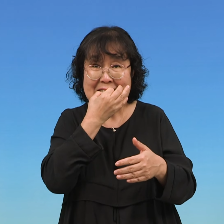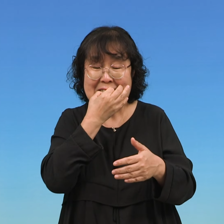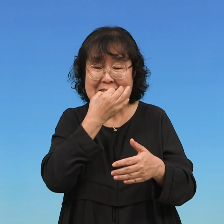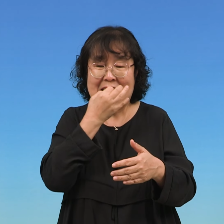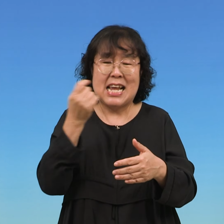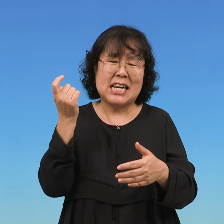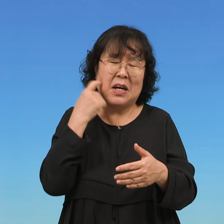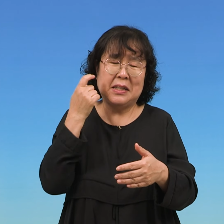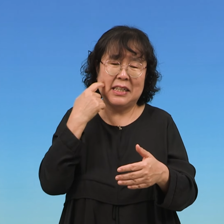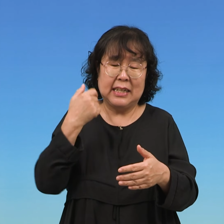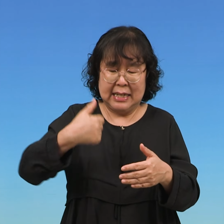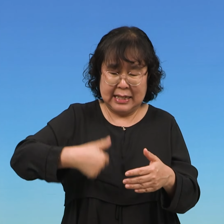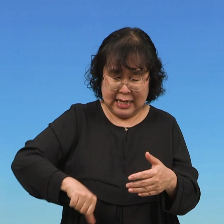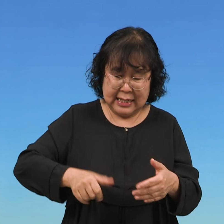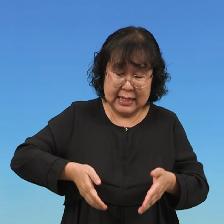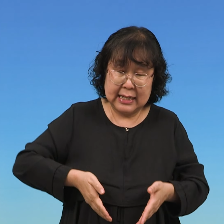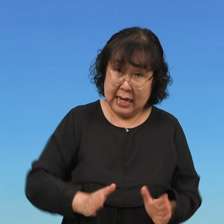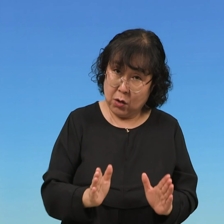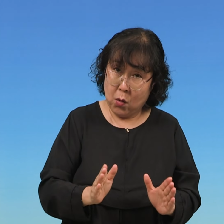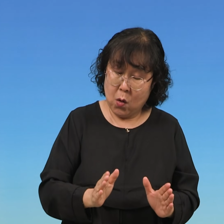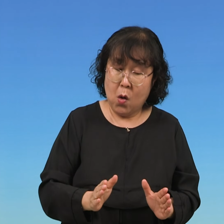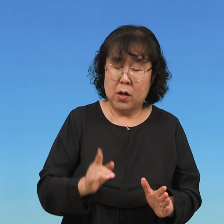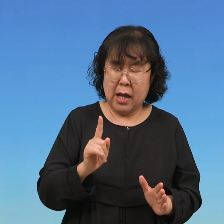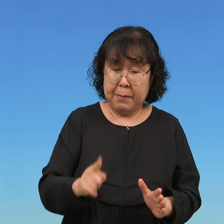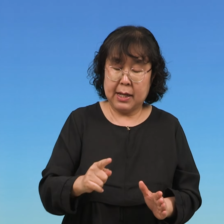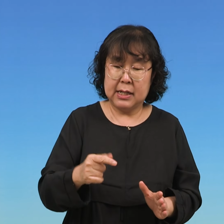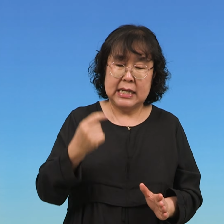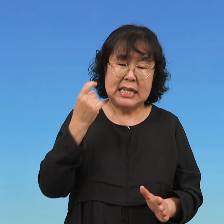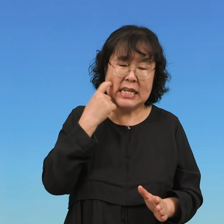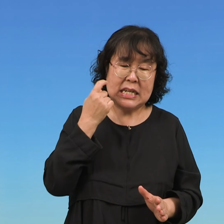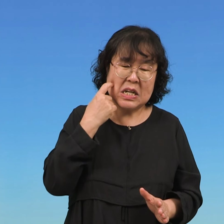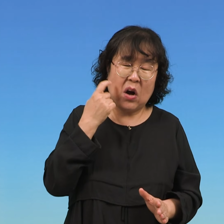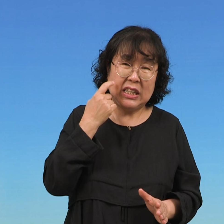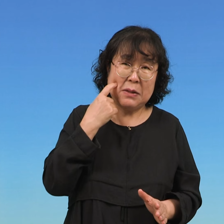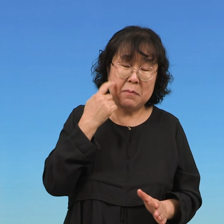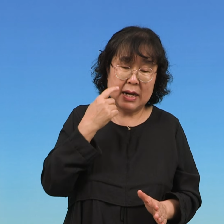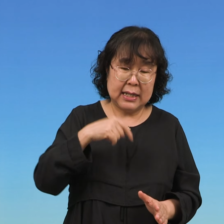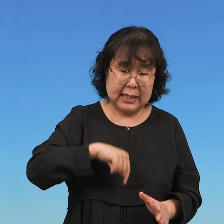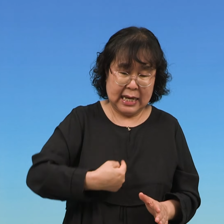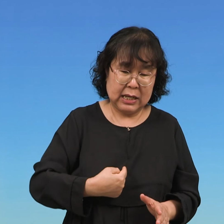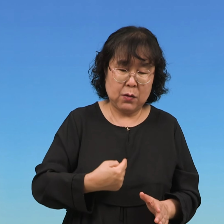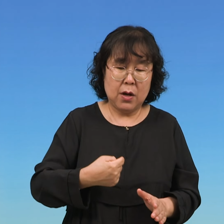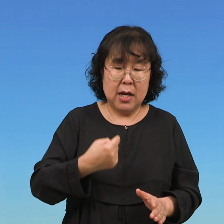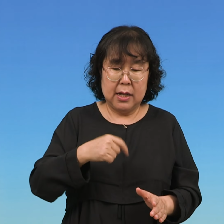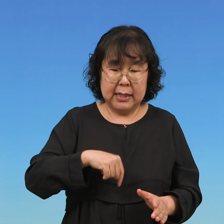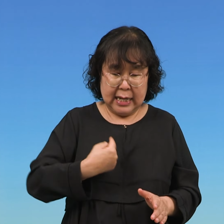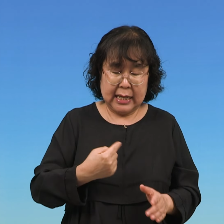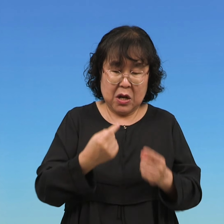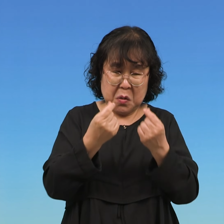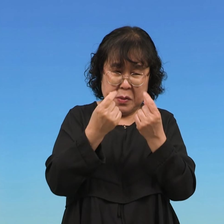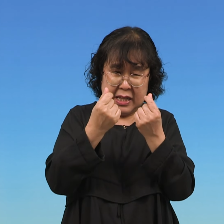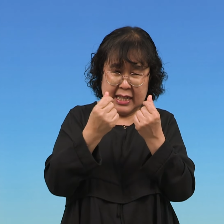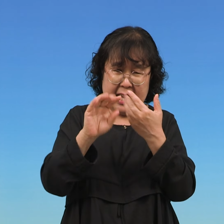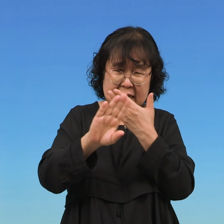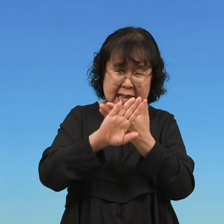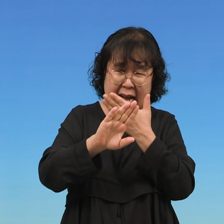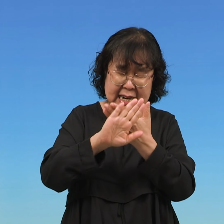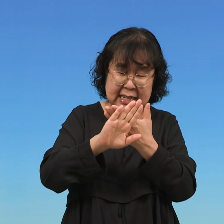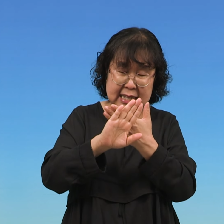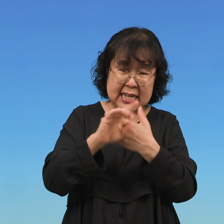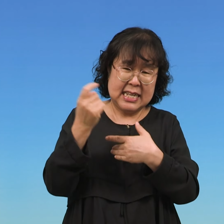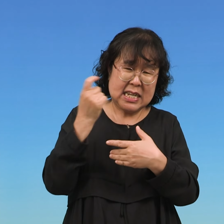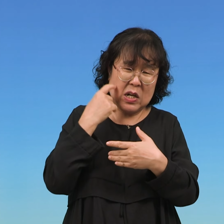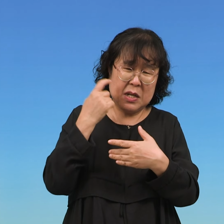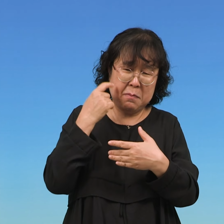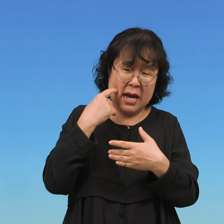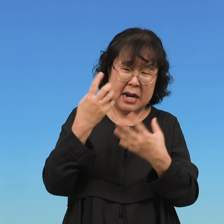거짓이라는 자식을 낳고요이 거짓은 자기를 닮은 또 다른 그 짓을 낳아요 그래서 한번 이렇게